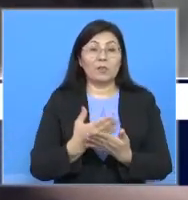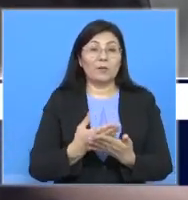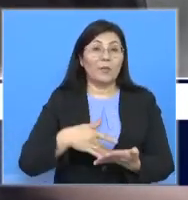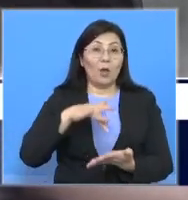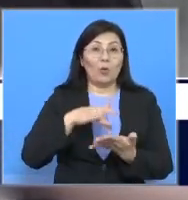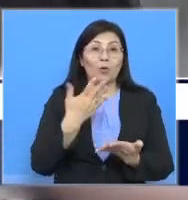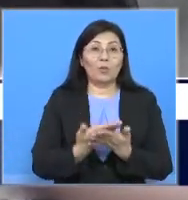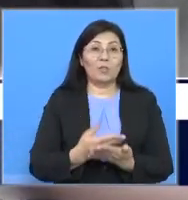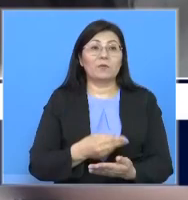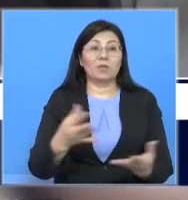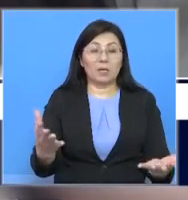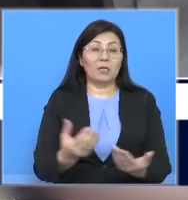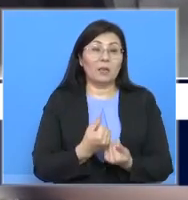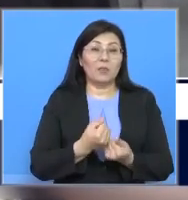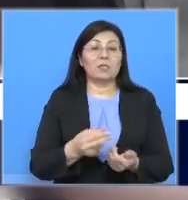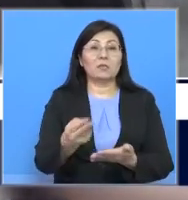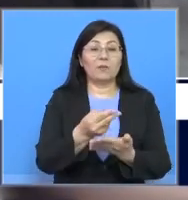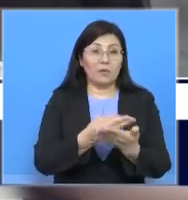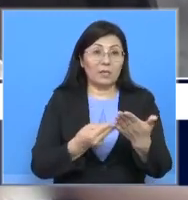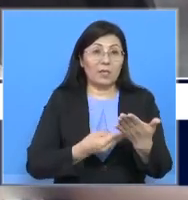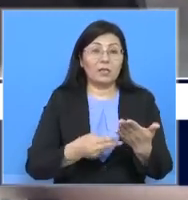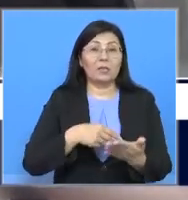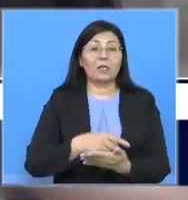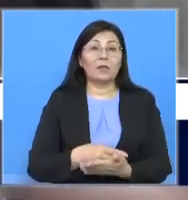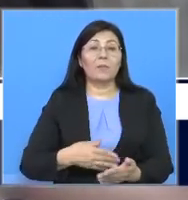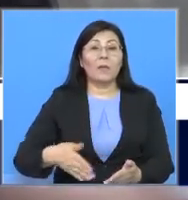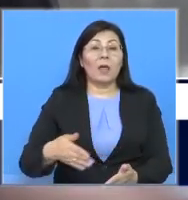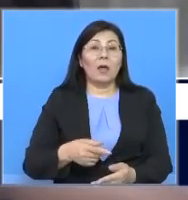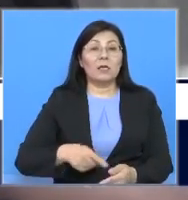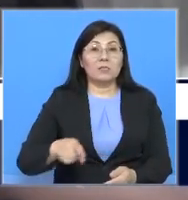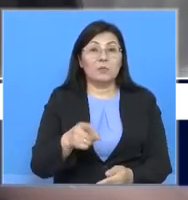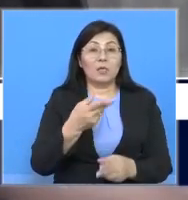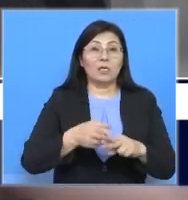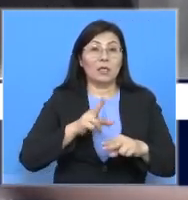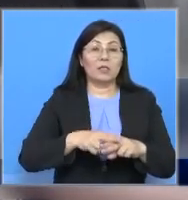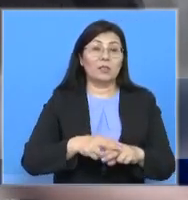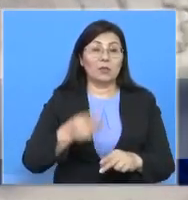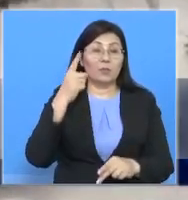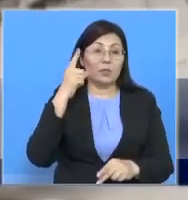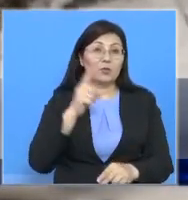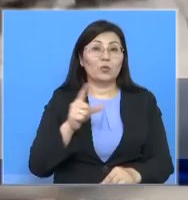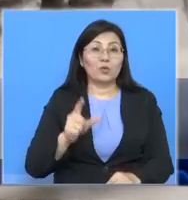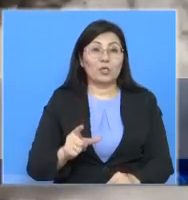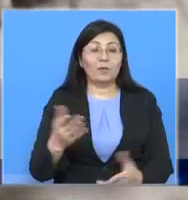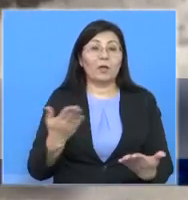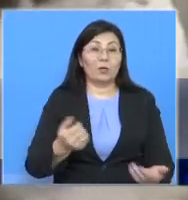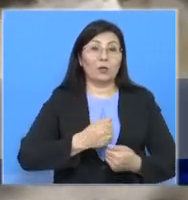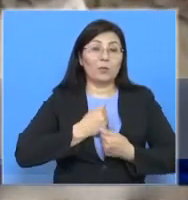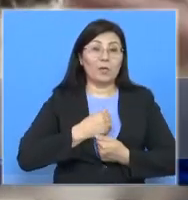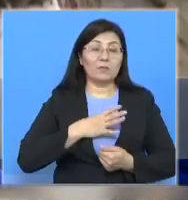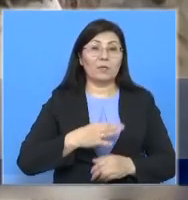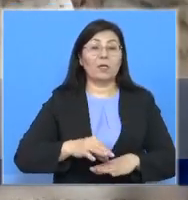мифологических изображения Первое это изображение Змеи это напрямую связано со здоровьем под этим подразумевается что человек попавший баню